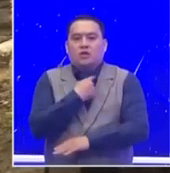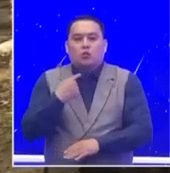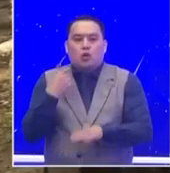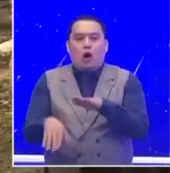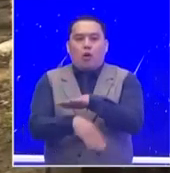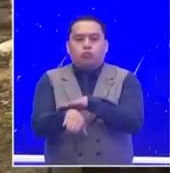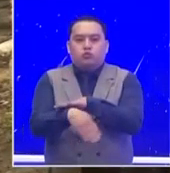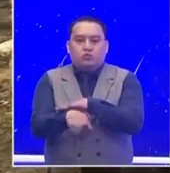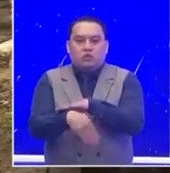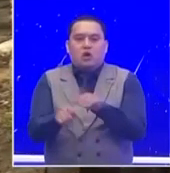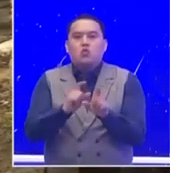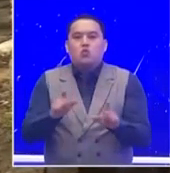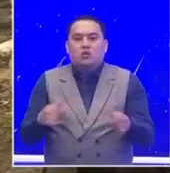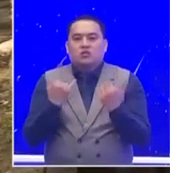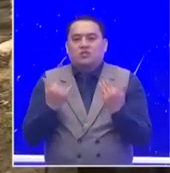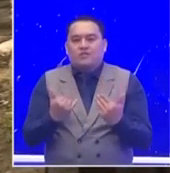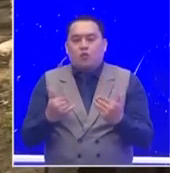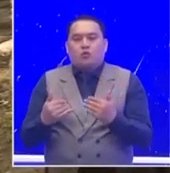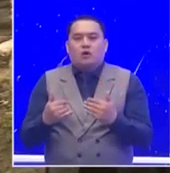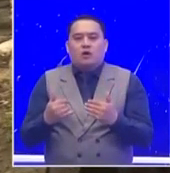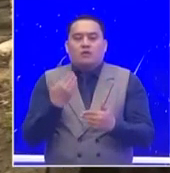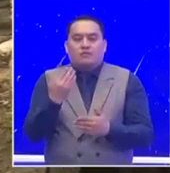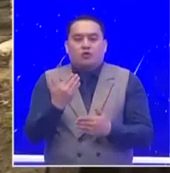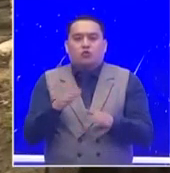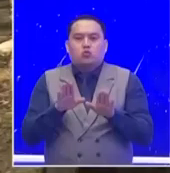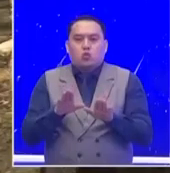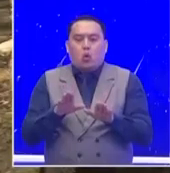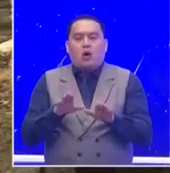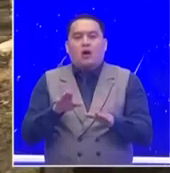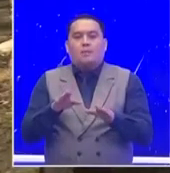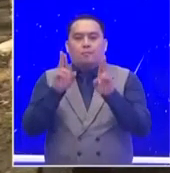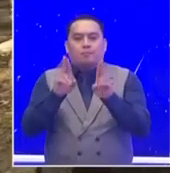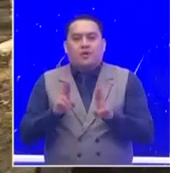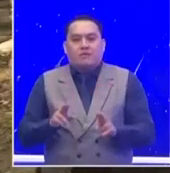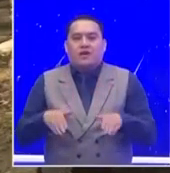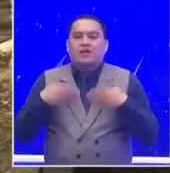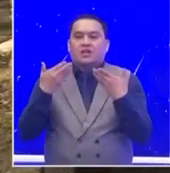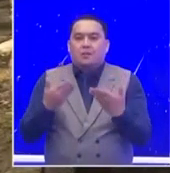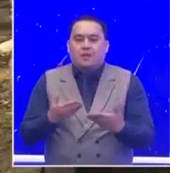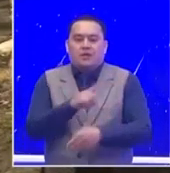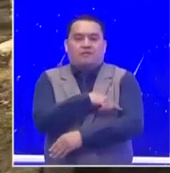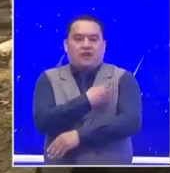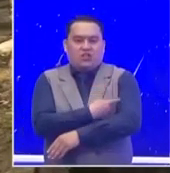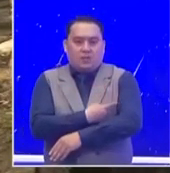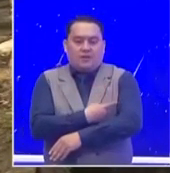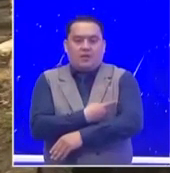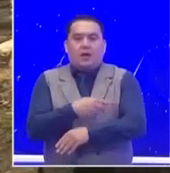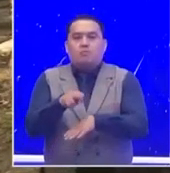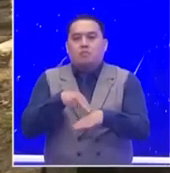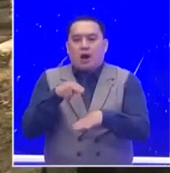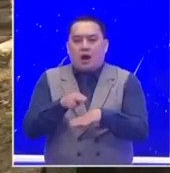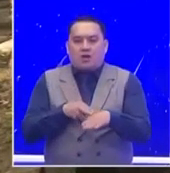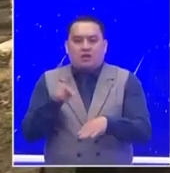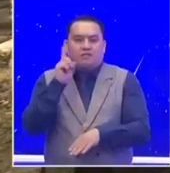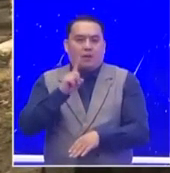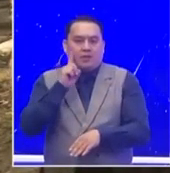опустели. И те немногие граждане, которые сегодня передвигаются, по ним в основном соблюдают правила, рекомендованные санитарными врачами. Полицейские пока